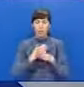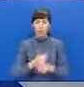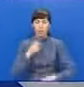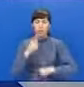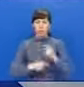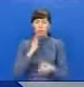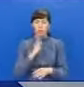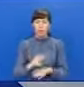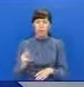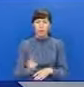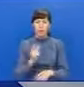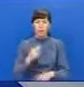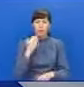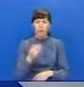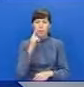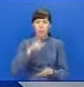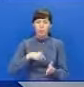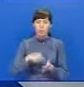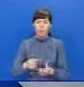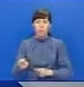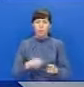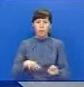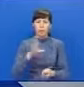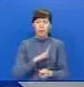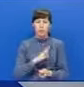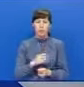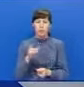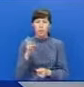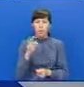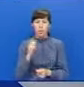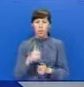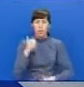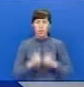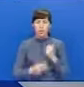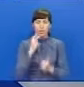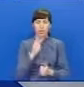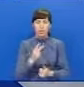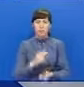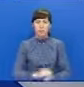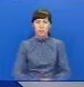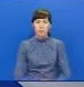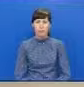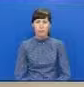болатын. Екіншісі енді міне Шымкентте ұйымдастырылды. Вундеркиндтер жарысынан Әйгерім Дәулетбекқызы.